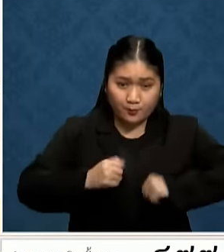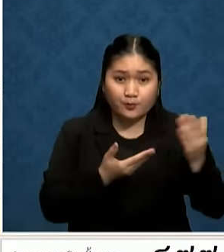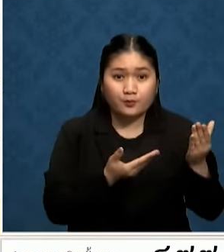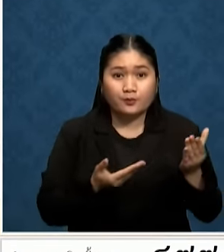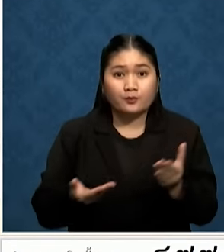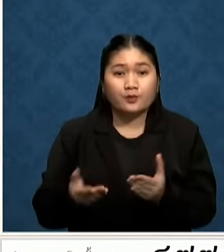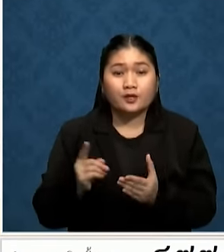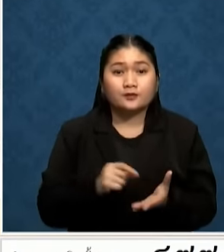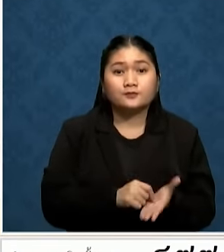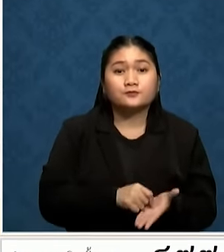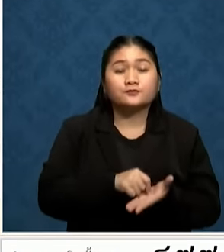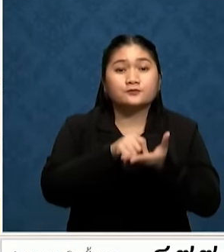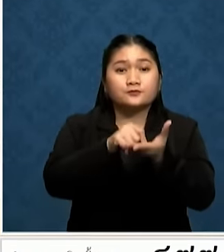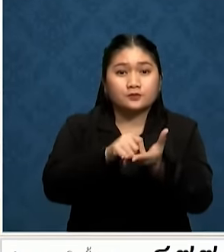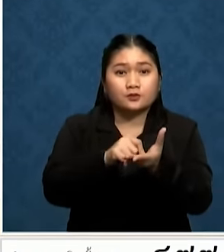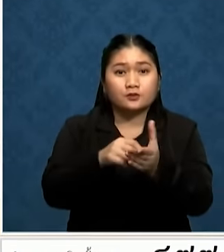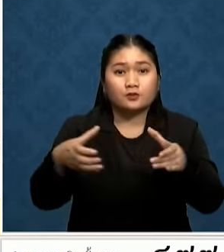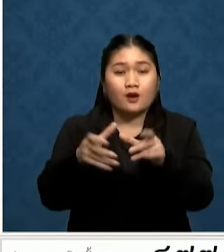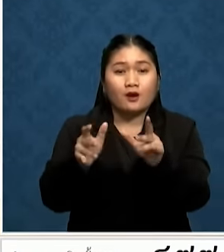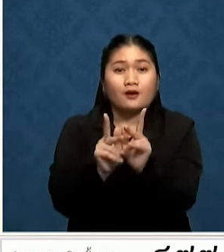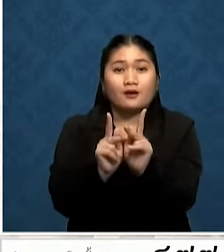เสนอคณกรรมฎฐร they